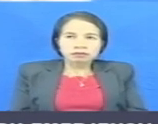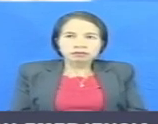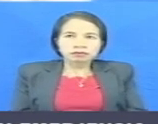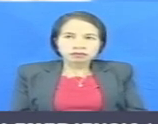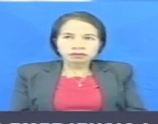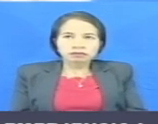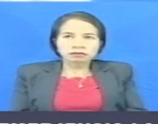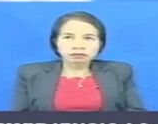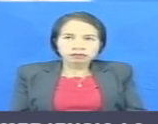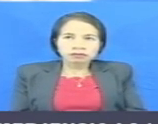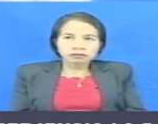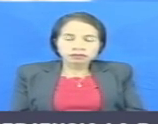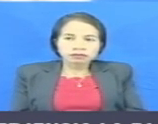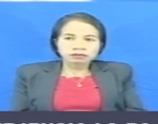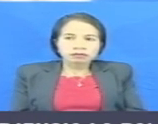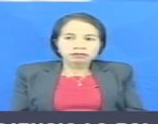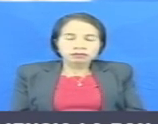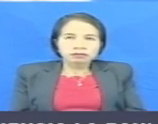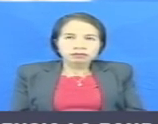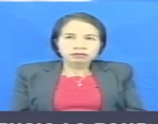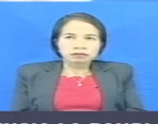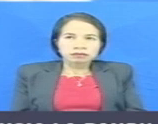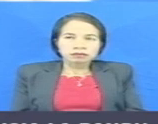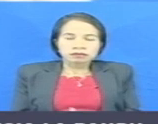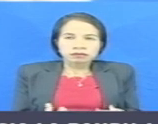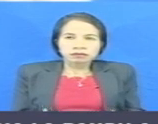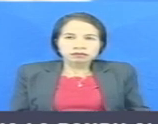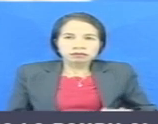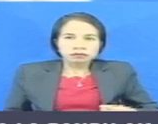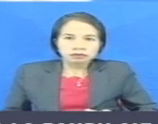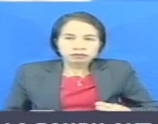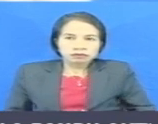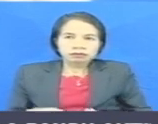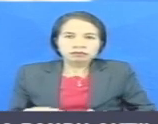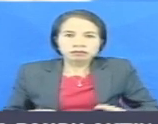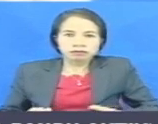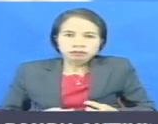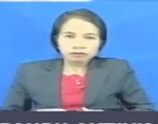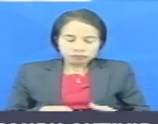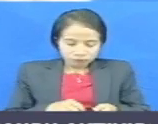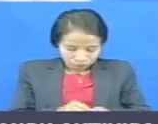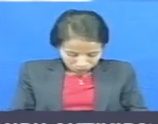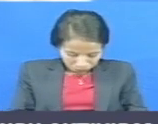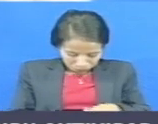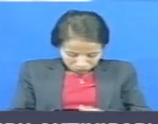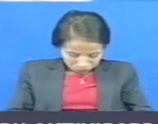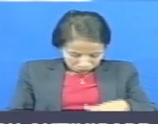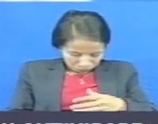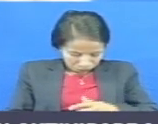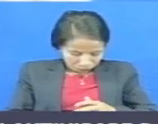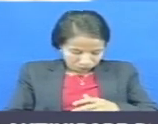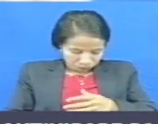tempo kalohan taka. Honya temperatura minimum 22, temperatura máximo 31 graus Celsius. Ita refa le baia Nova